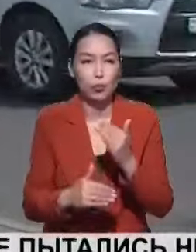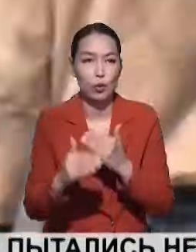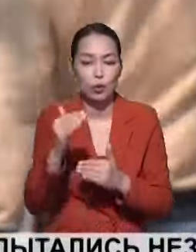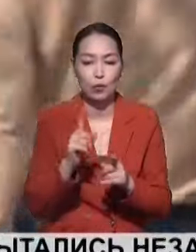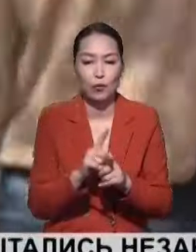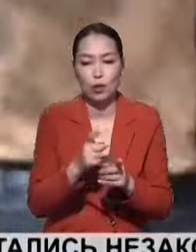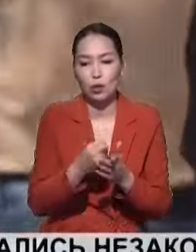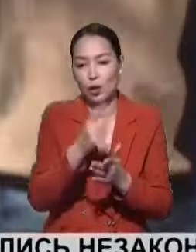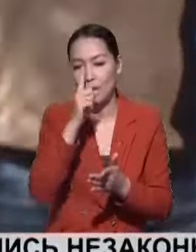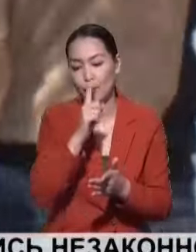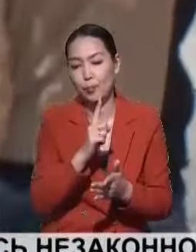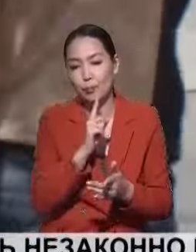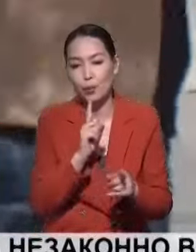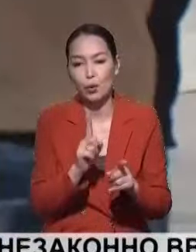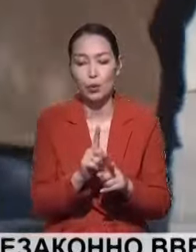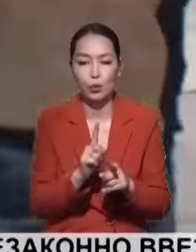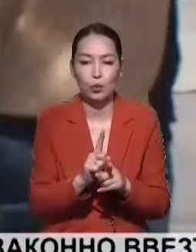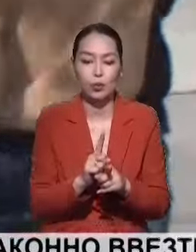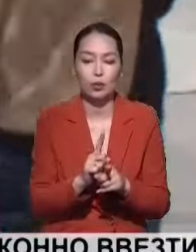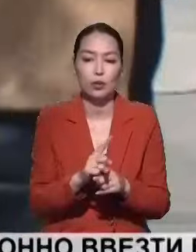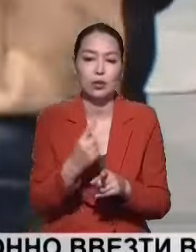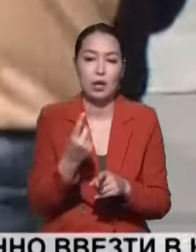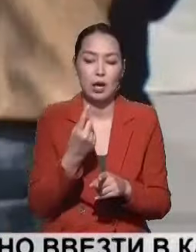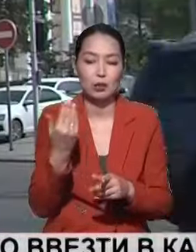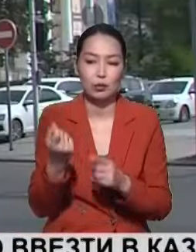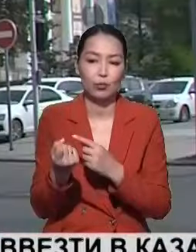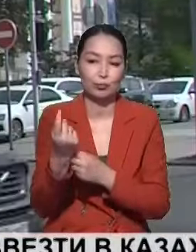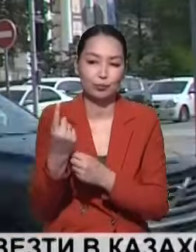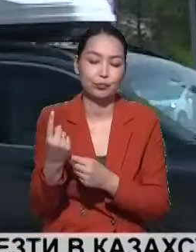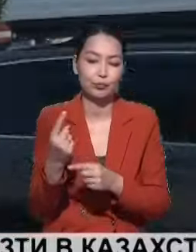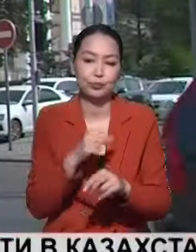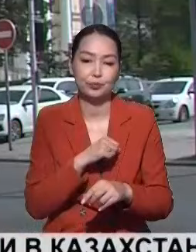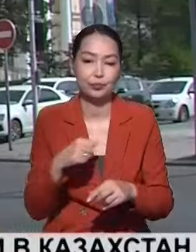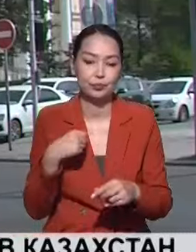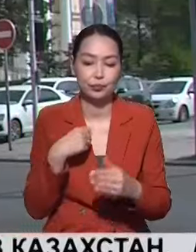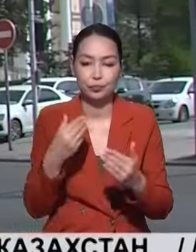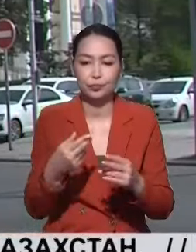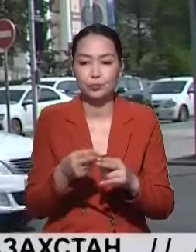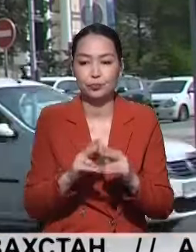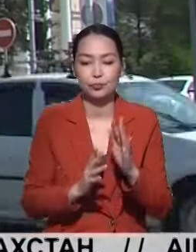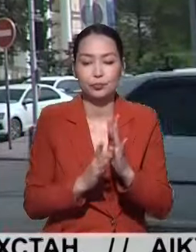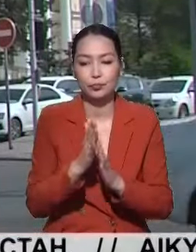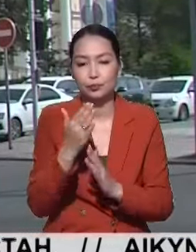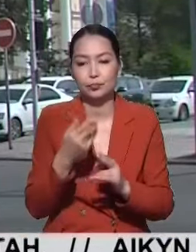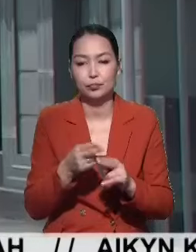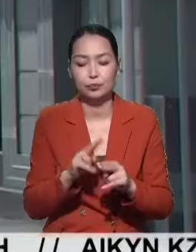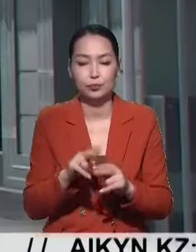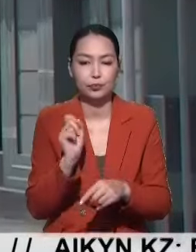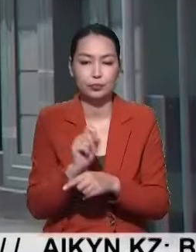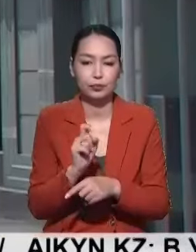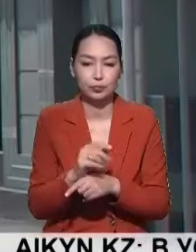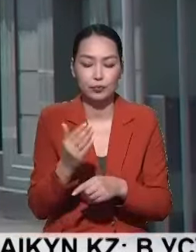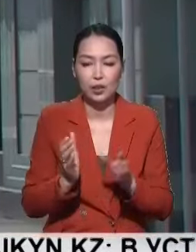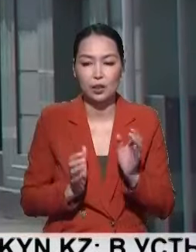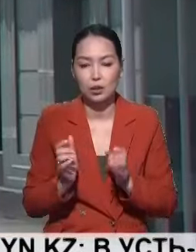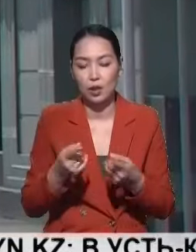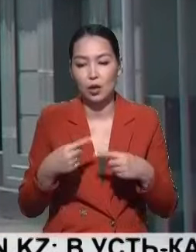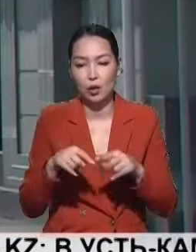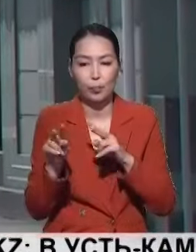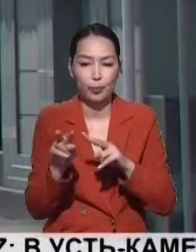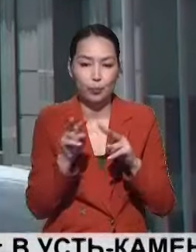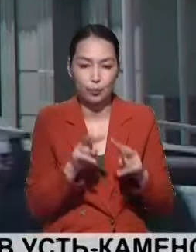2 до 1 месяца. Также упорядочен процесс закупок из одного источника. Кроме того, в планах внедрить рейтинг потенциальных поставщиков, институт общественного мониторинга